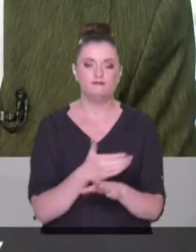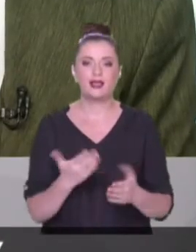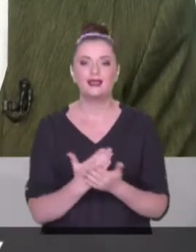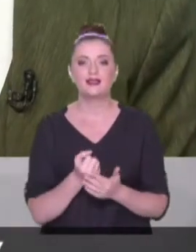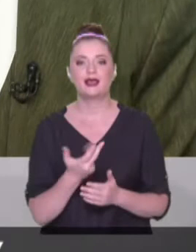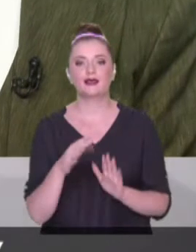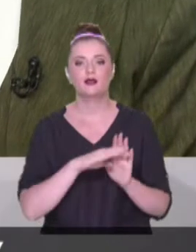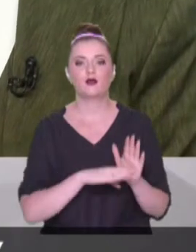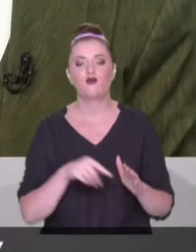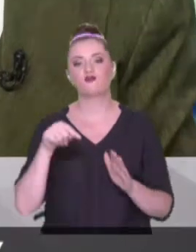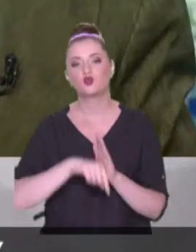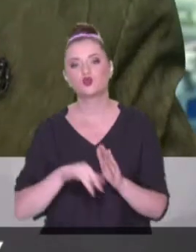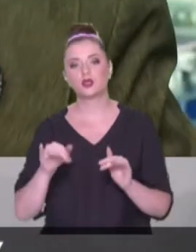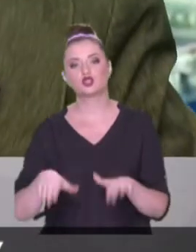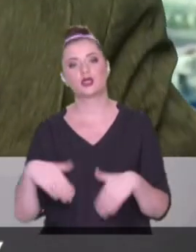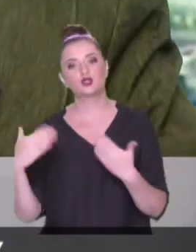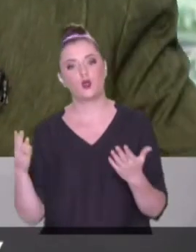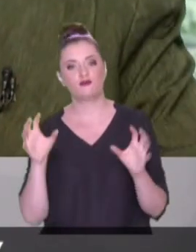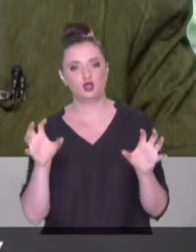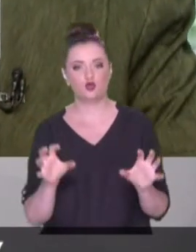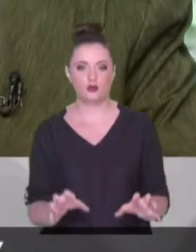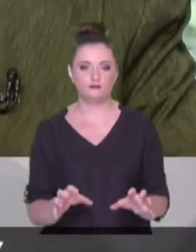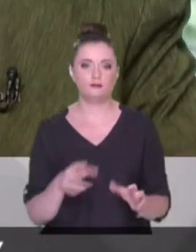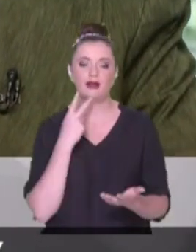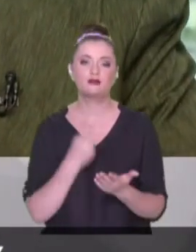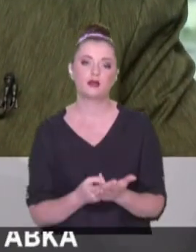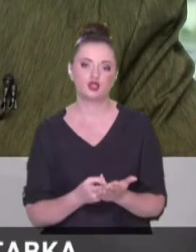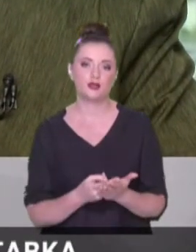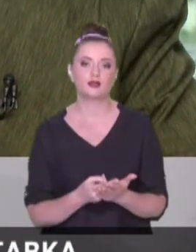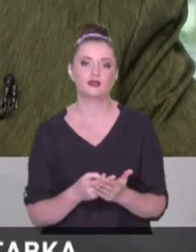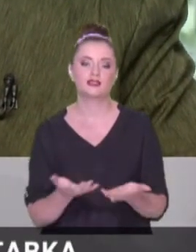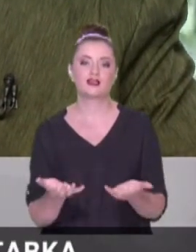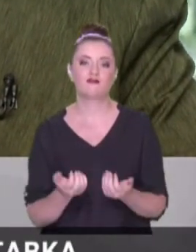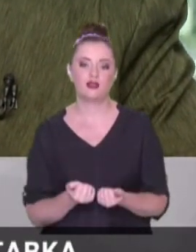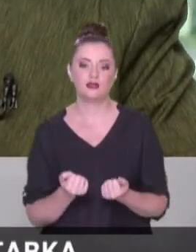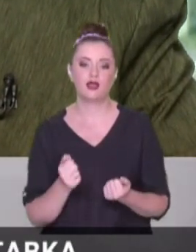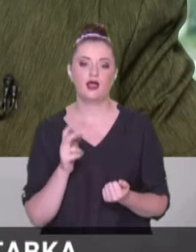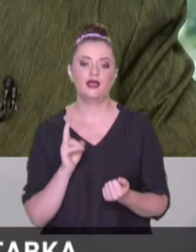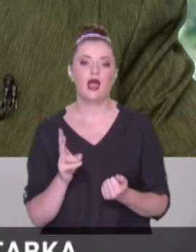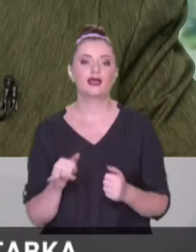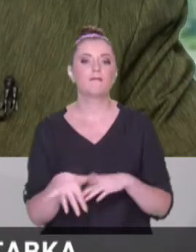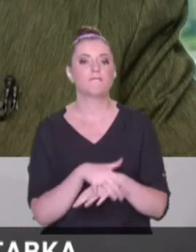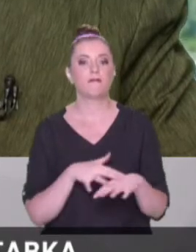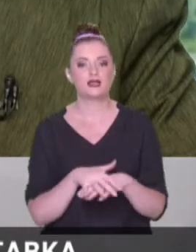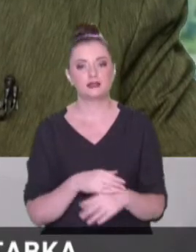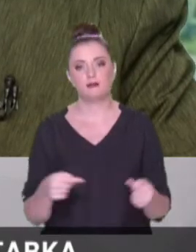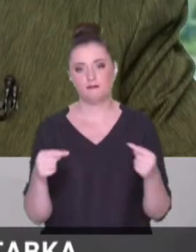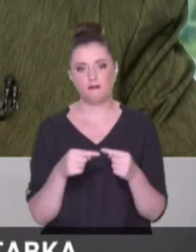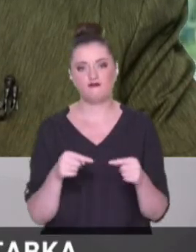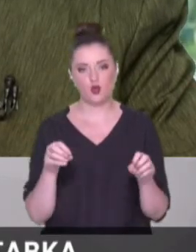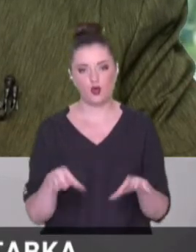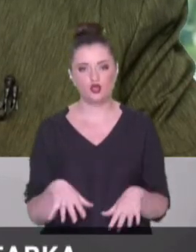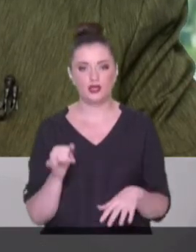там, внутрішньої і зовнішньої легітимності. Так. Внутрішня легітимність передбачає схвалення, наприклад, як і масами певного рішення, так